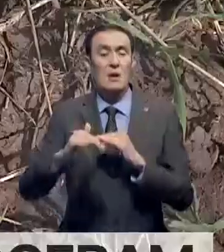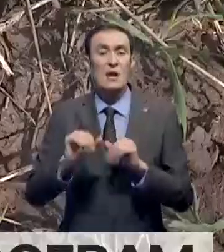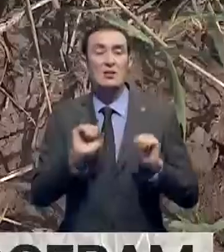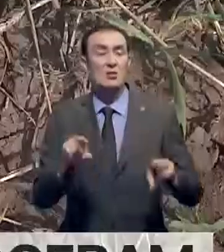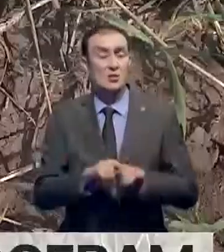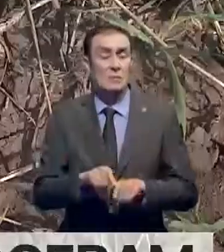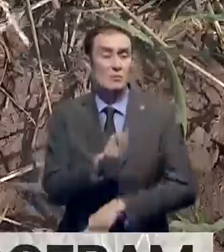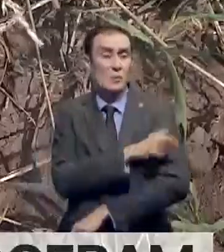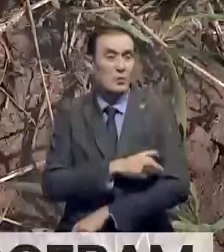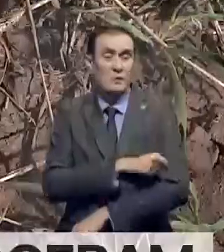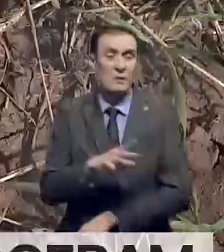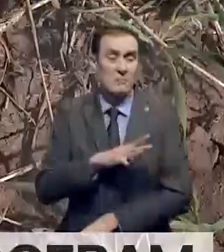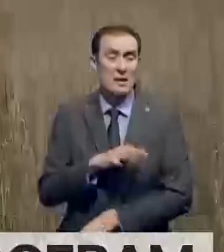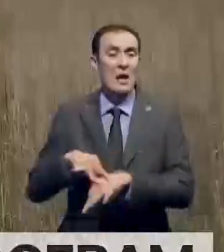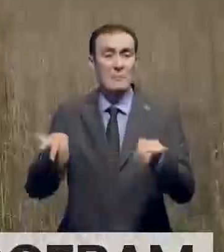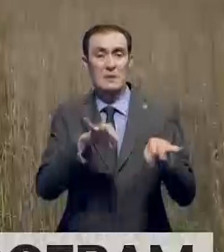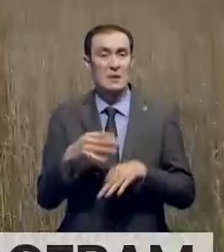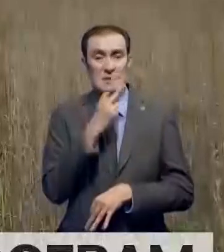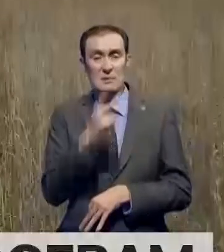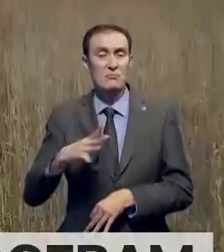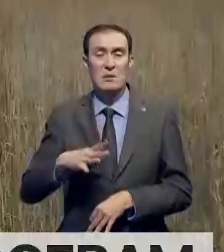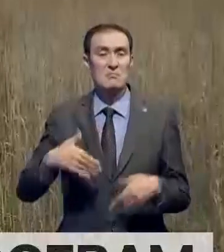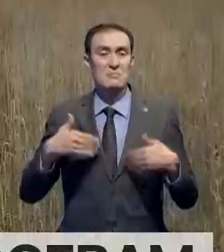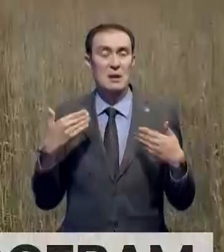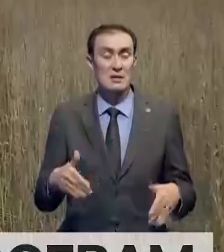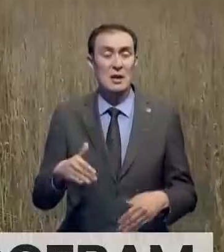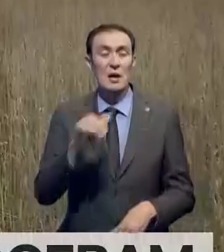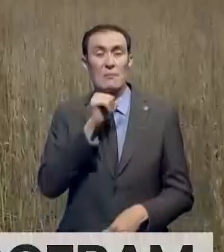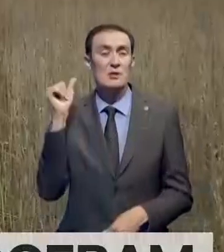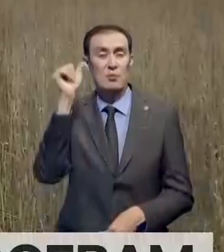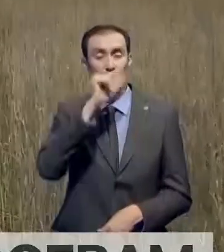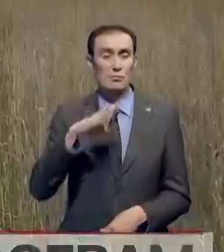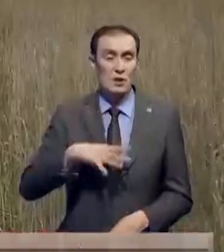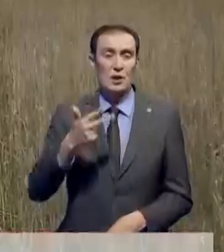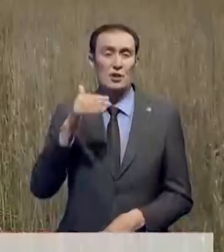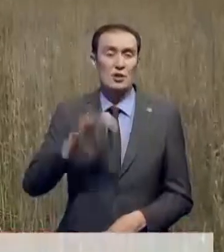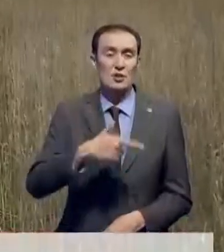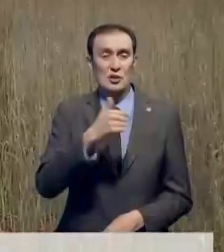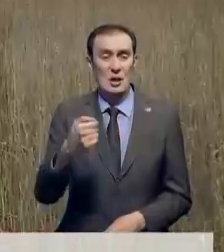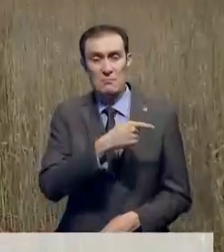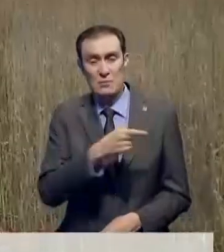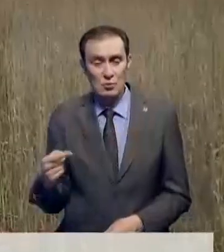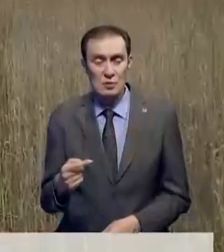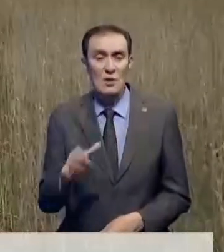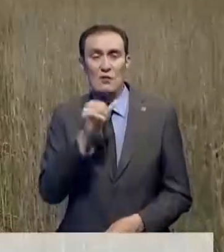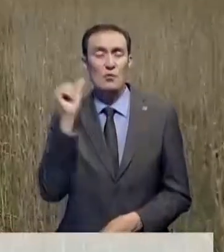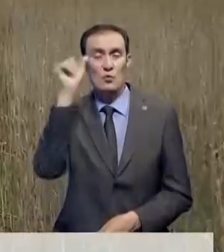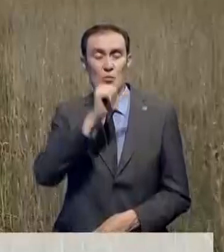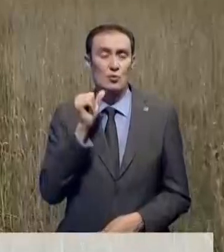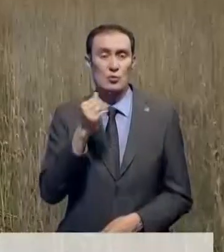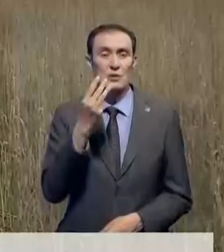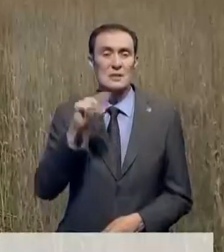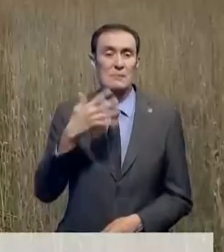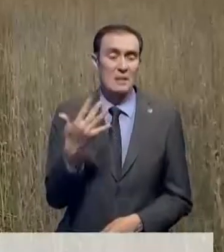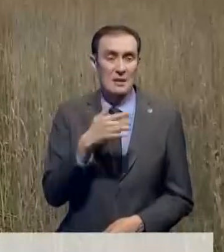даже постоянное патрулирование и объезды. Если мы позапрошлый год списывали 3000 гектаров, в прошлом году 3,5, а в этом